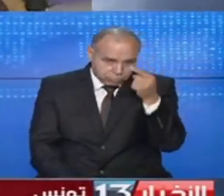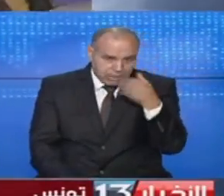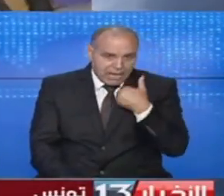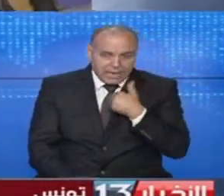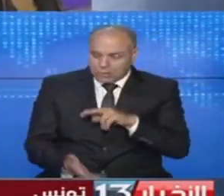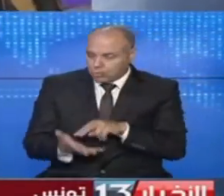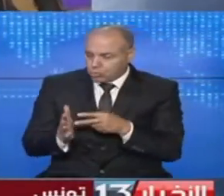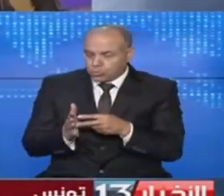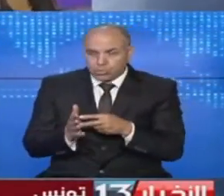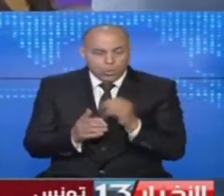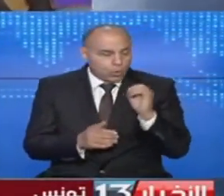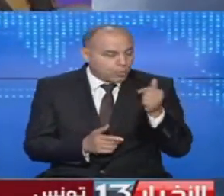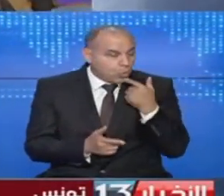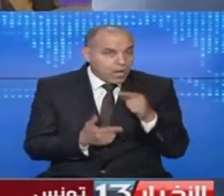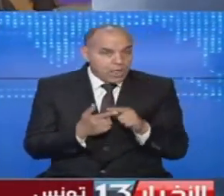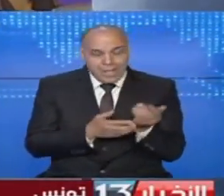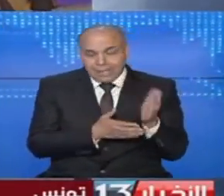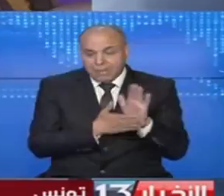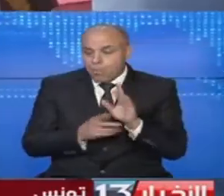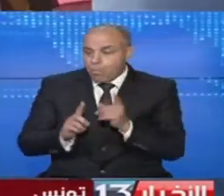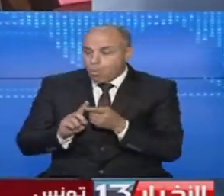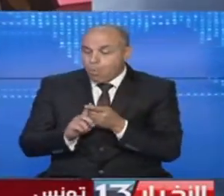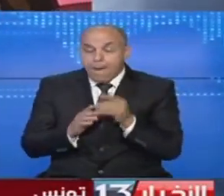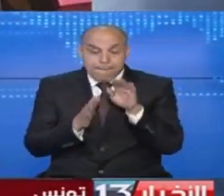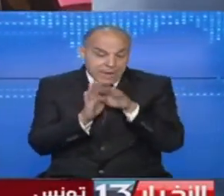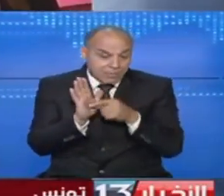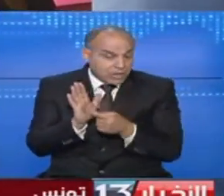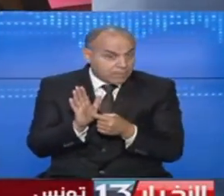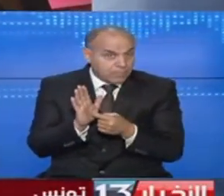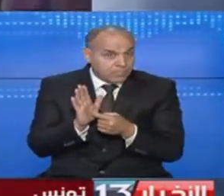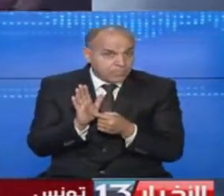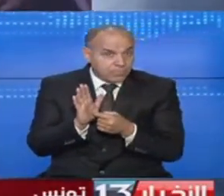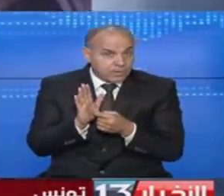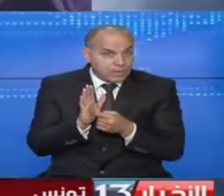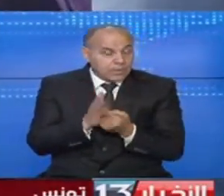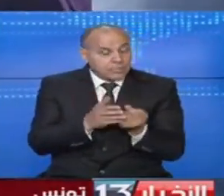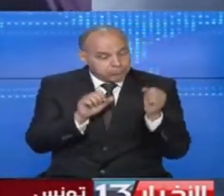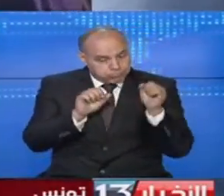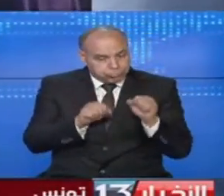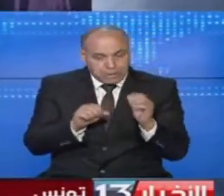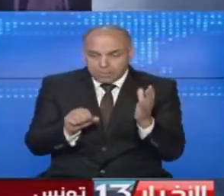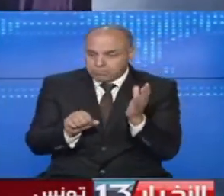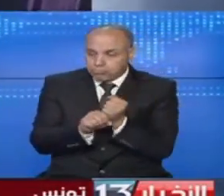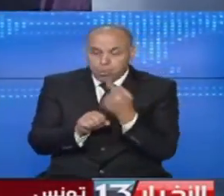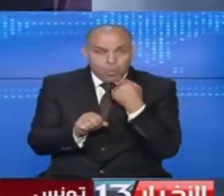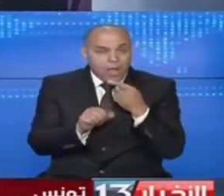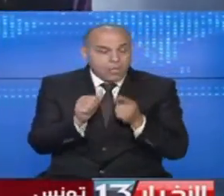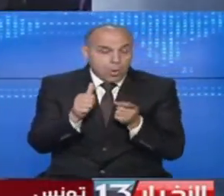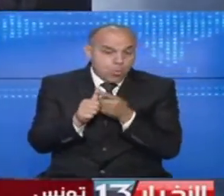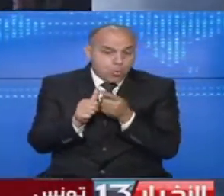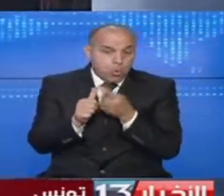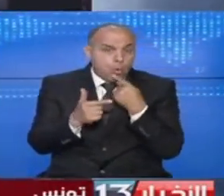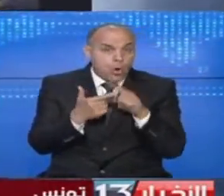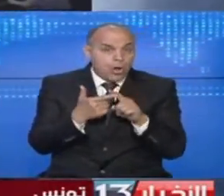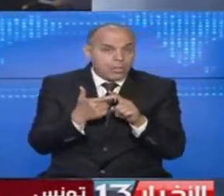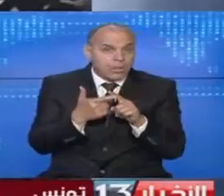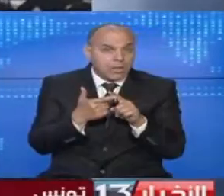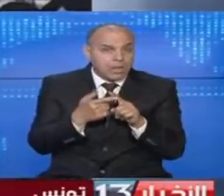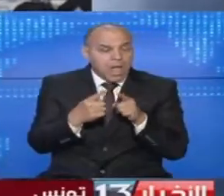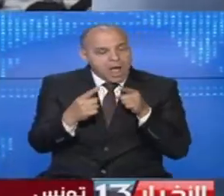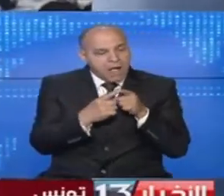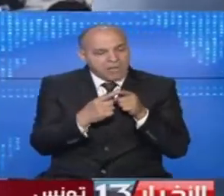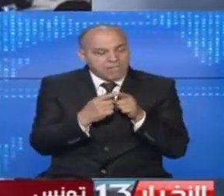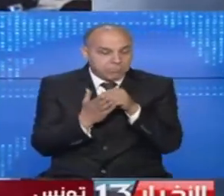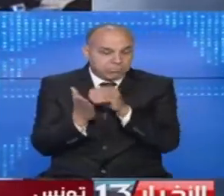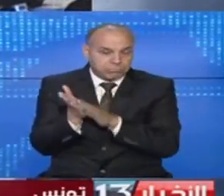بأن التكنولوجيا والرقمنة تمثل أهم الآليات التي ستمكن من تحقيق هذه الأولويات ومن بلوغ